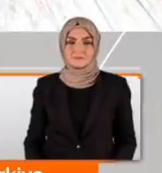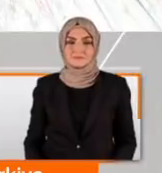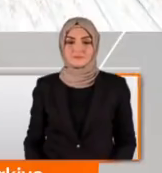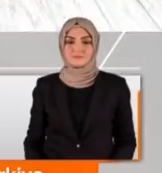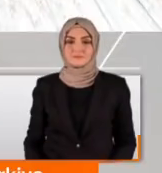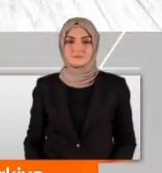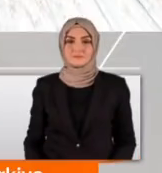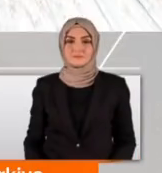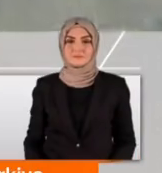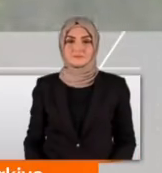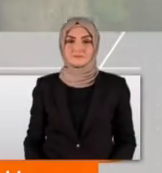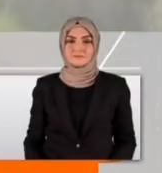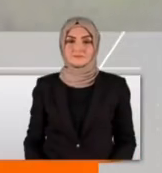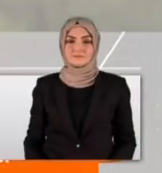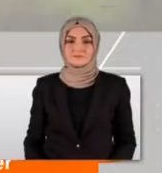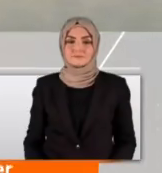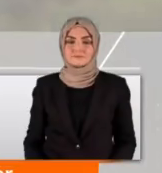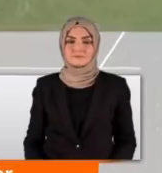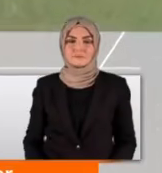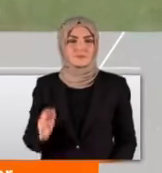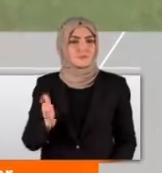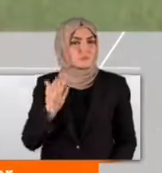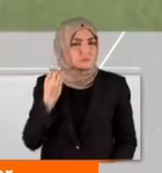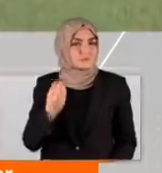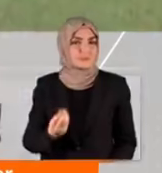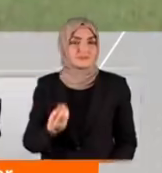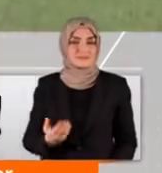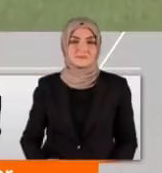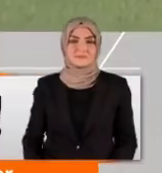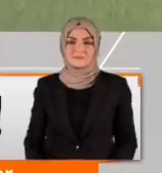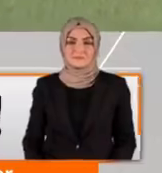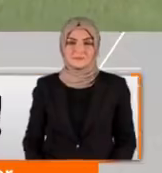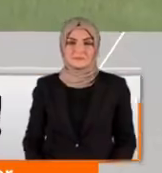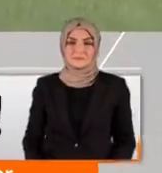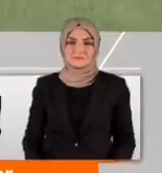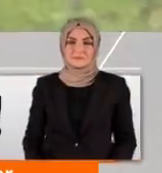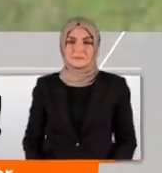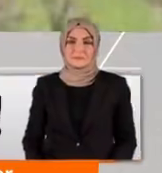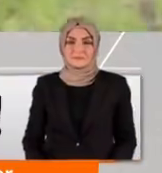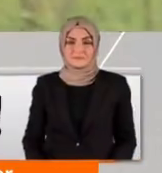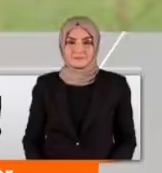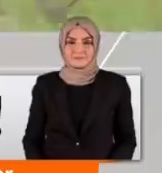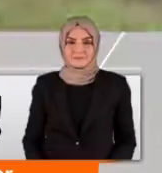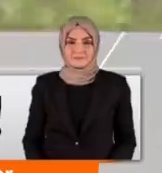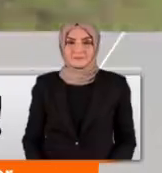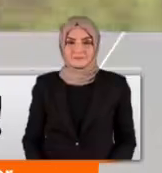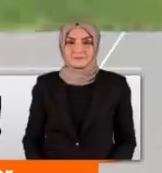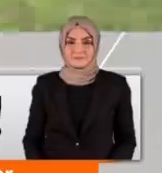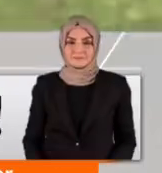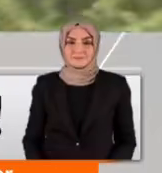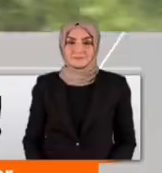bu 12 yatıyor Dur dur bakayım biraz zor Hani bu kanatları açtığın zaman